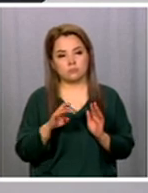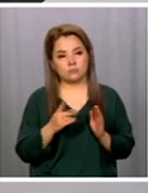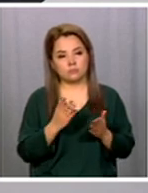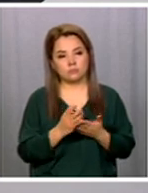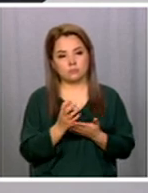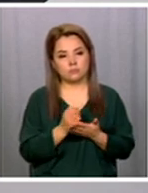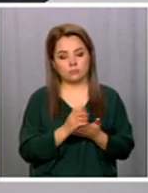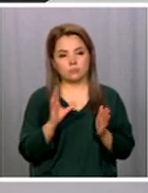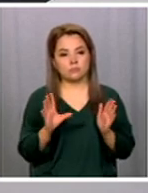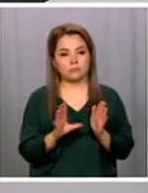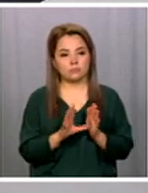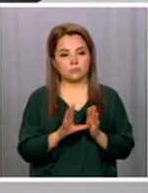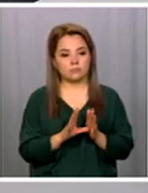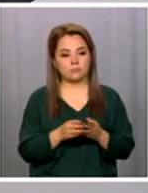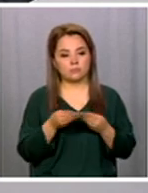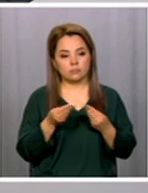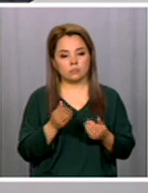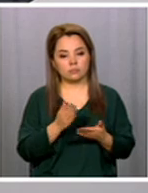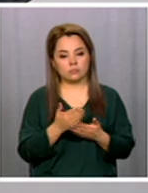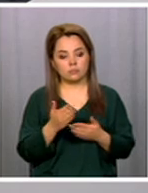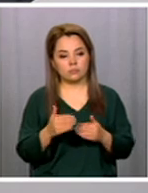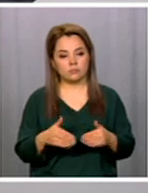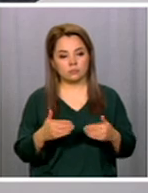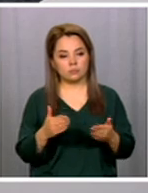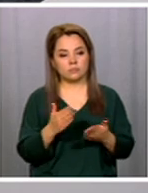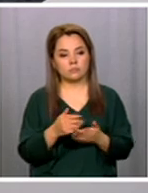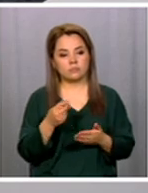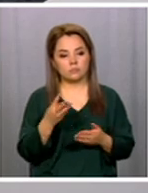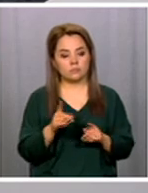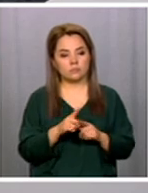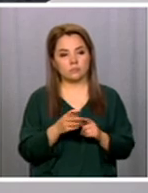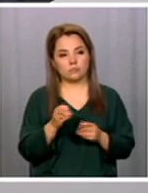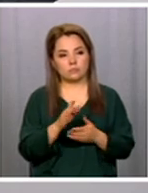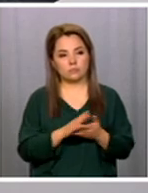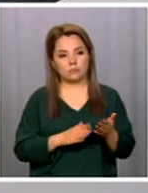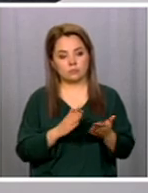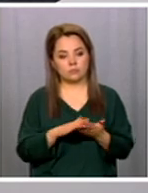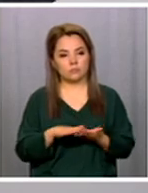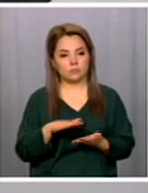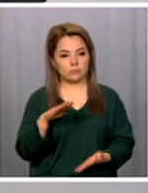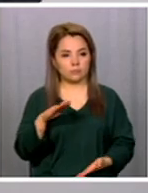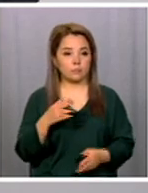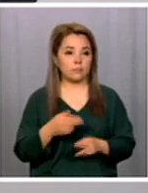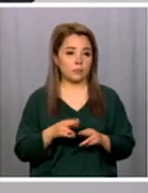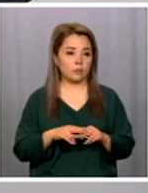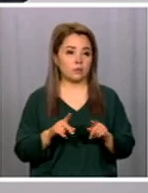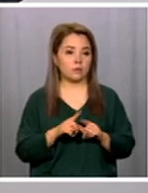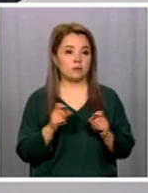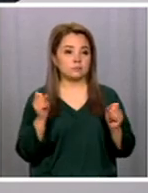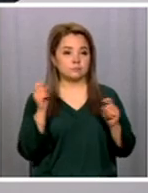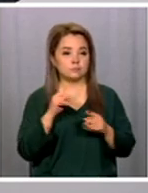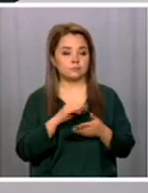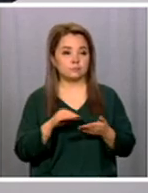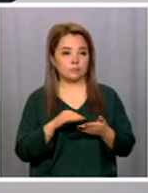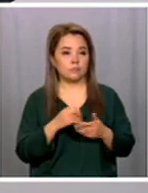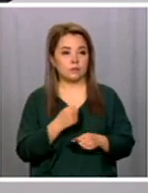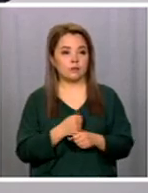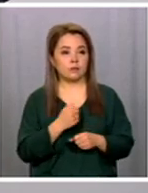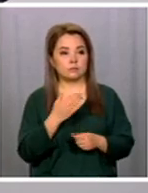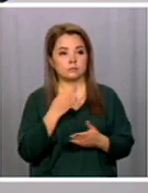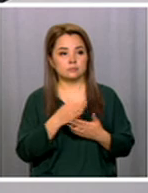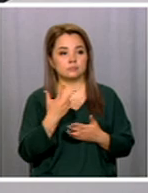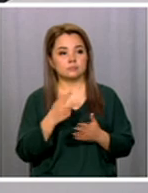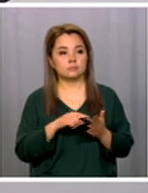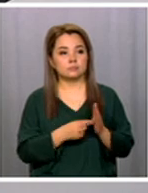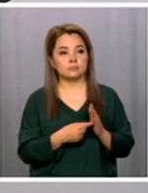потенциалдық энергия әсер етсе, серппе қаншаға созылады? Анықтау үшін берілген жазайық. Қатаңдығы 3